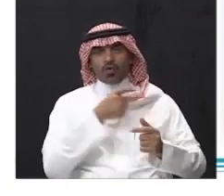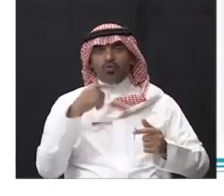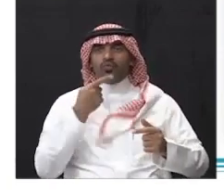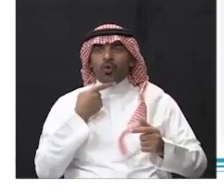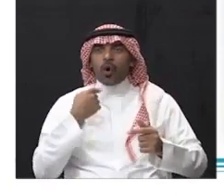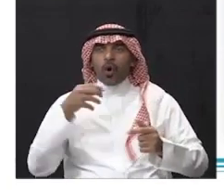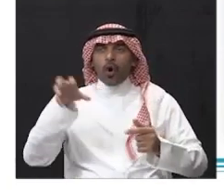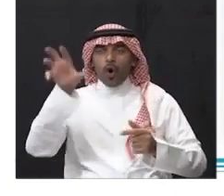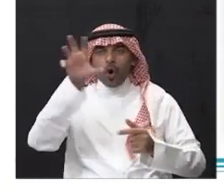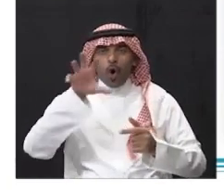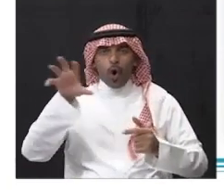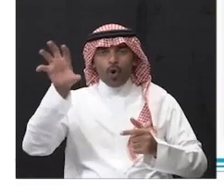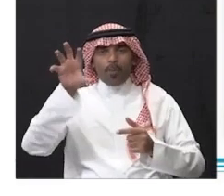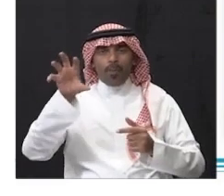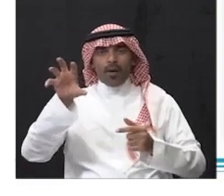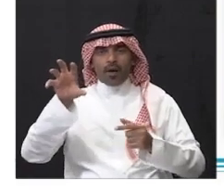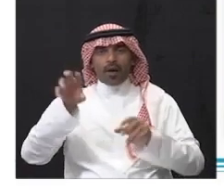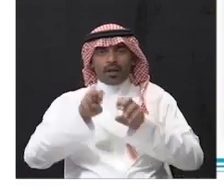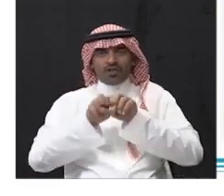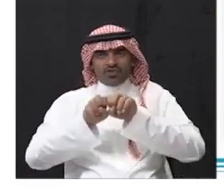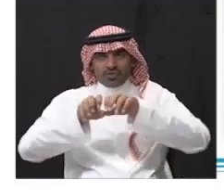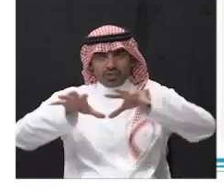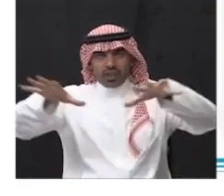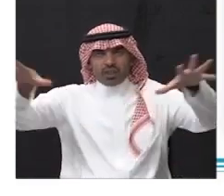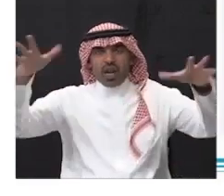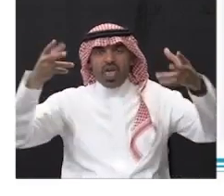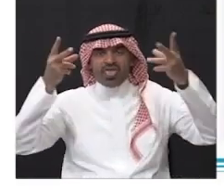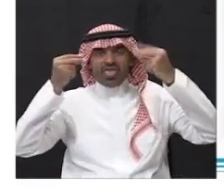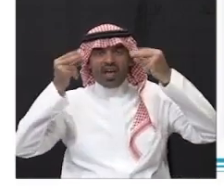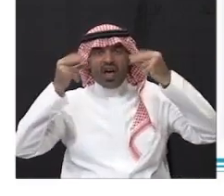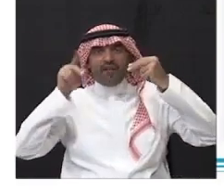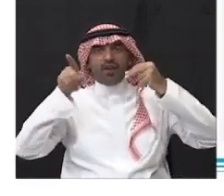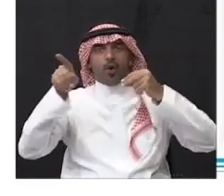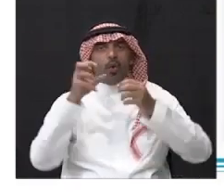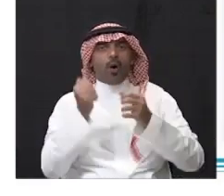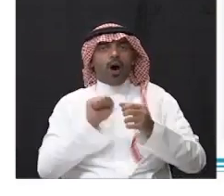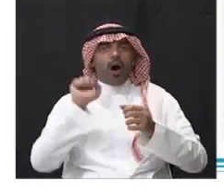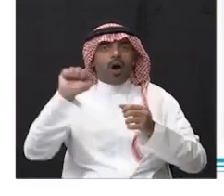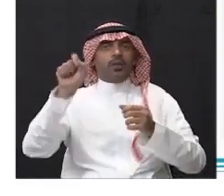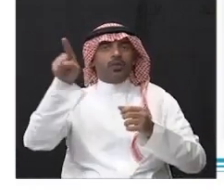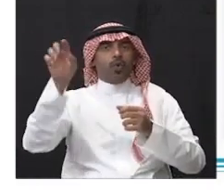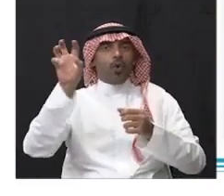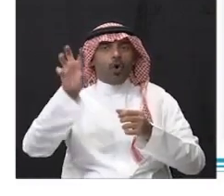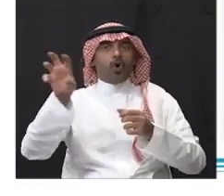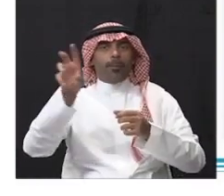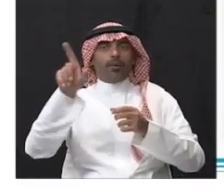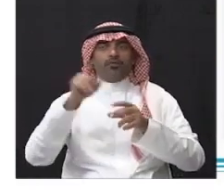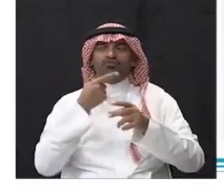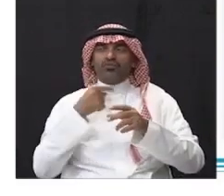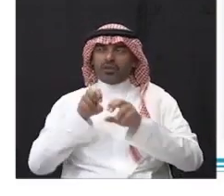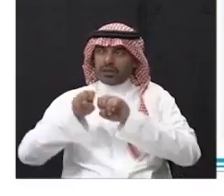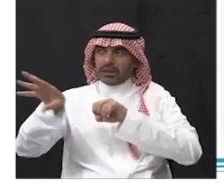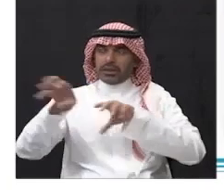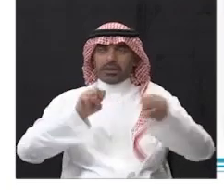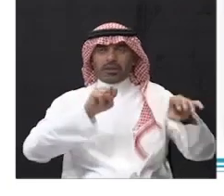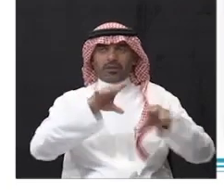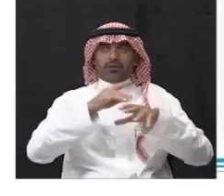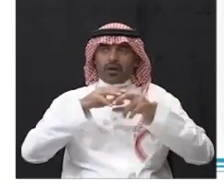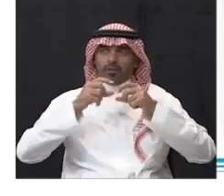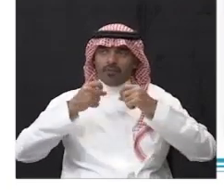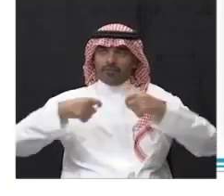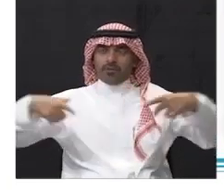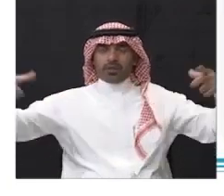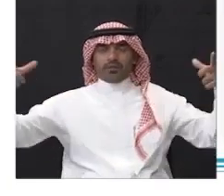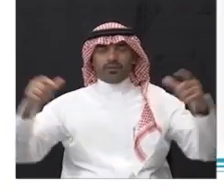وتغيير الهوية الثقافية للدول المستعمرة بما يحقق مصالح المستعمرين.